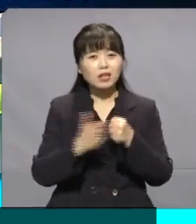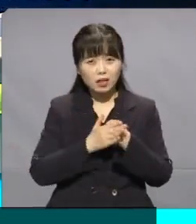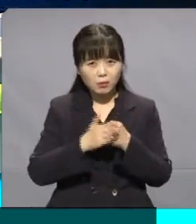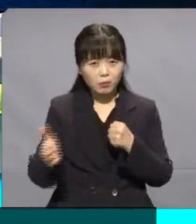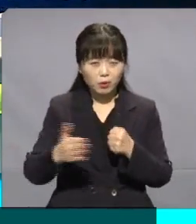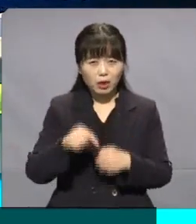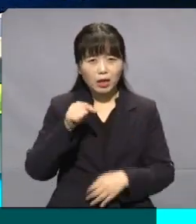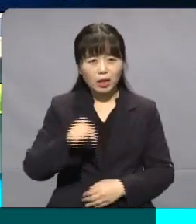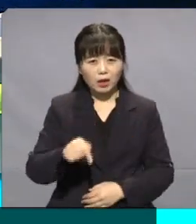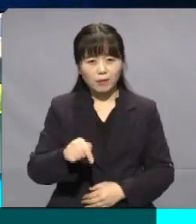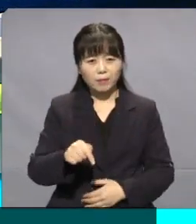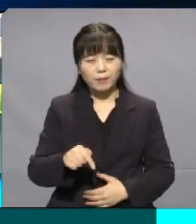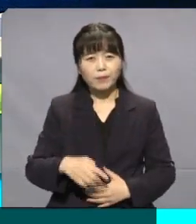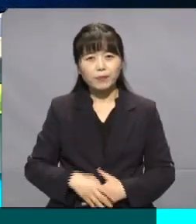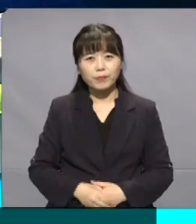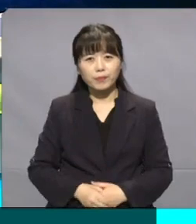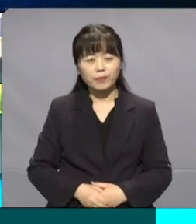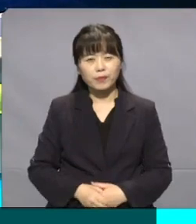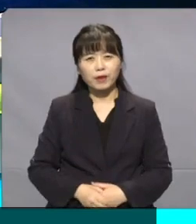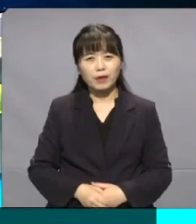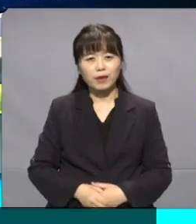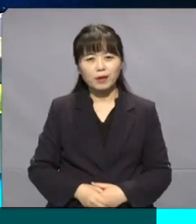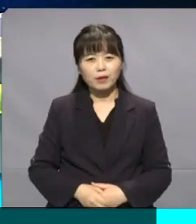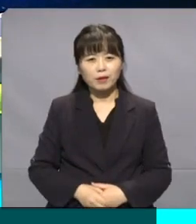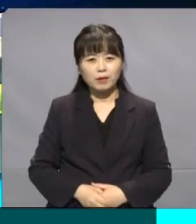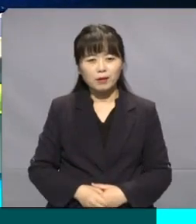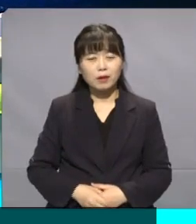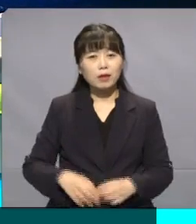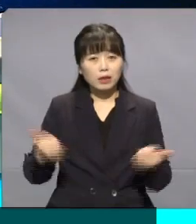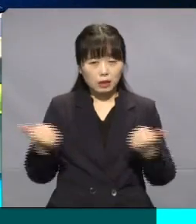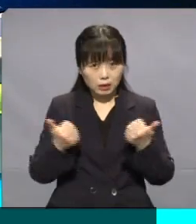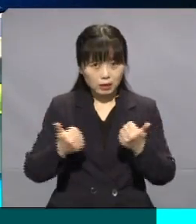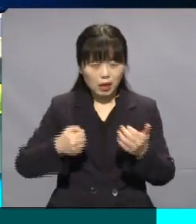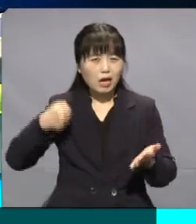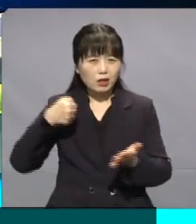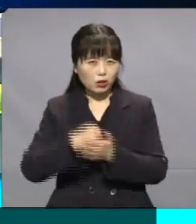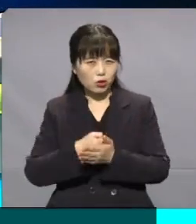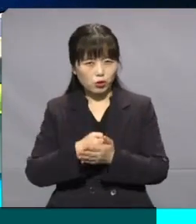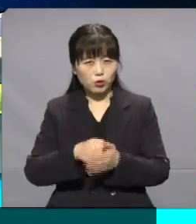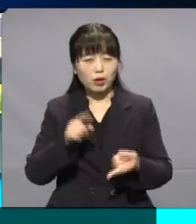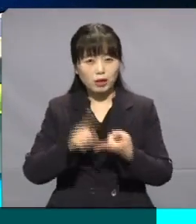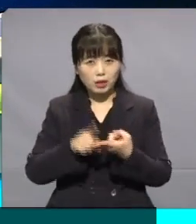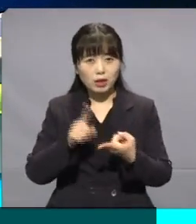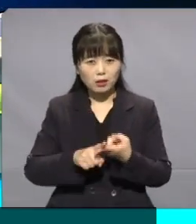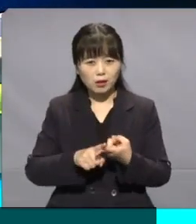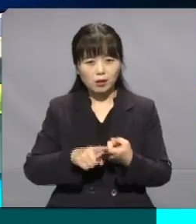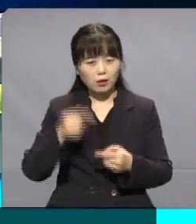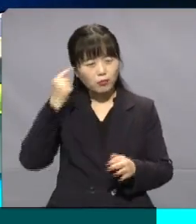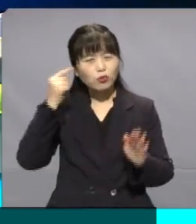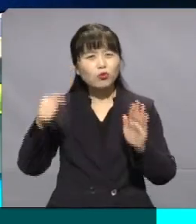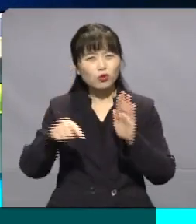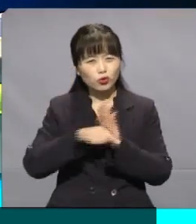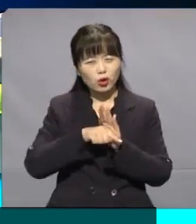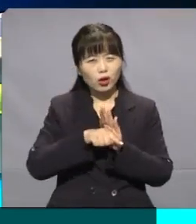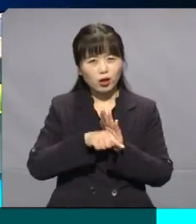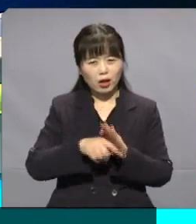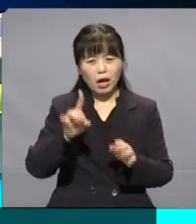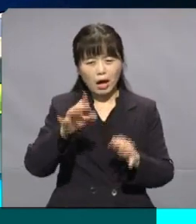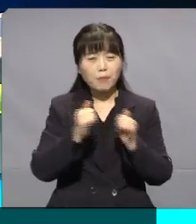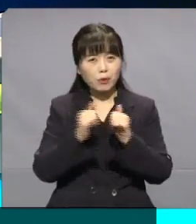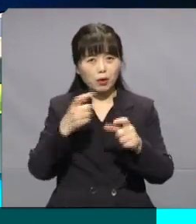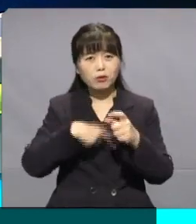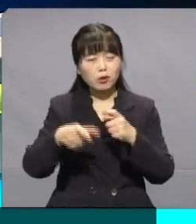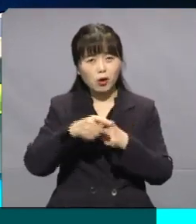예. 그렇게 되기 때문에 상당히 또 의사결정에 대해서 좀 불평등한 게 있죠. 한 명이라도 더 많게